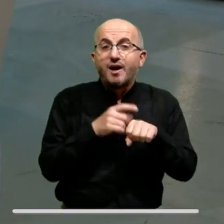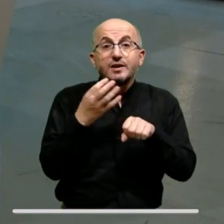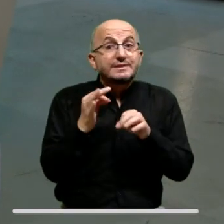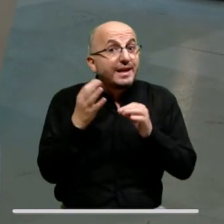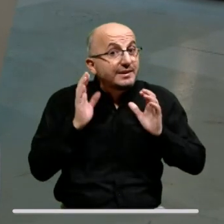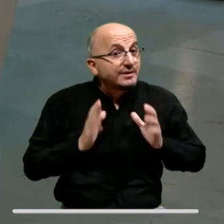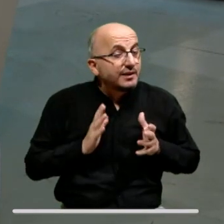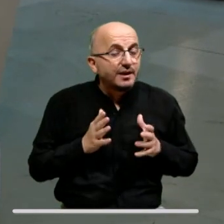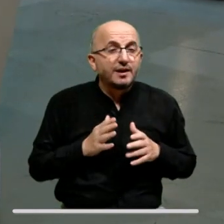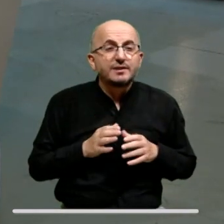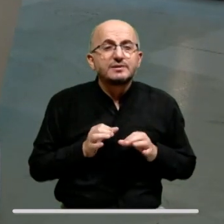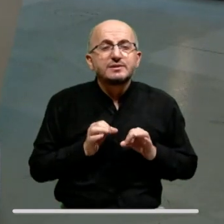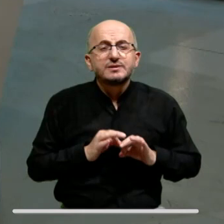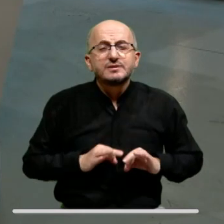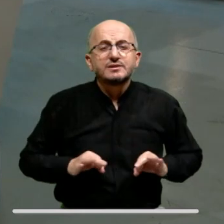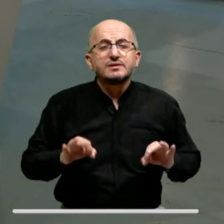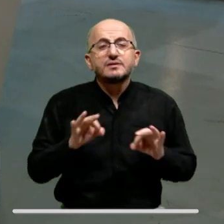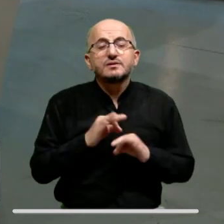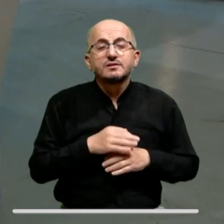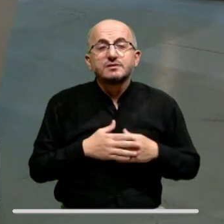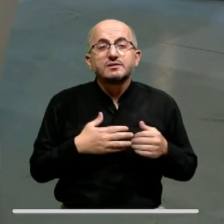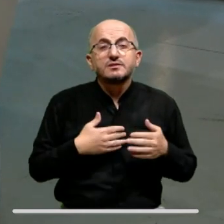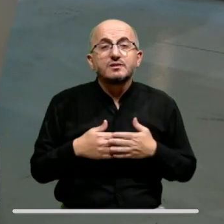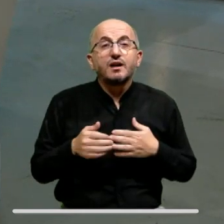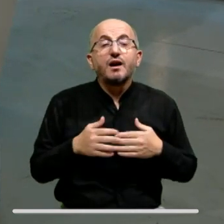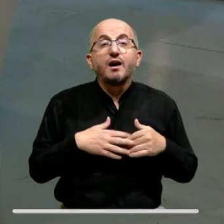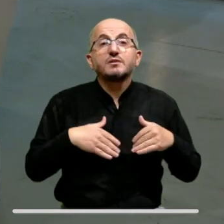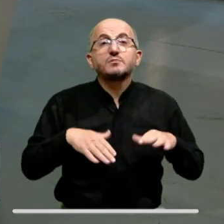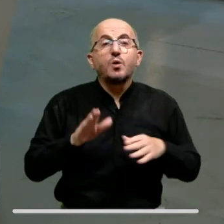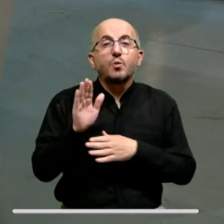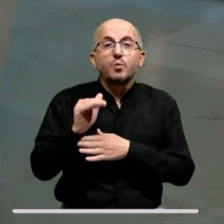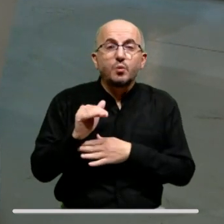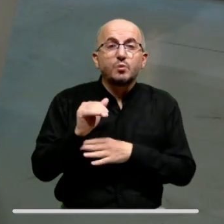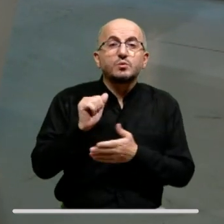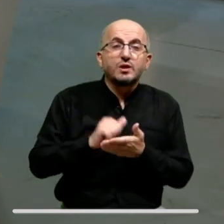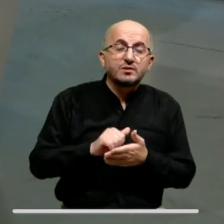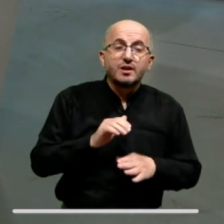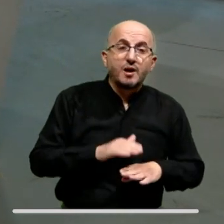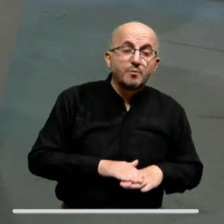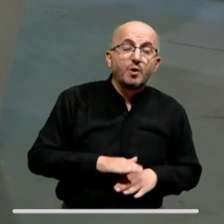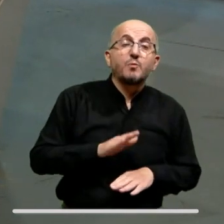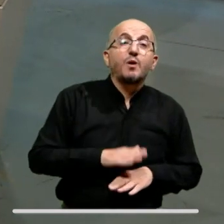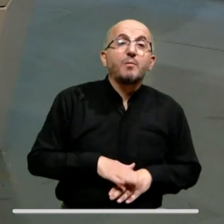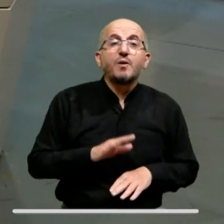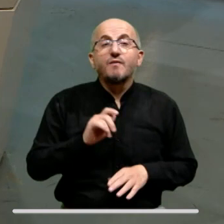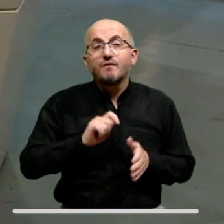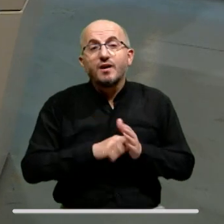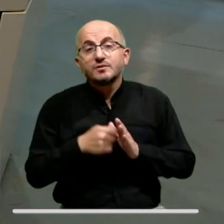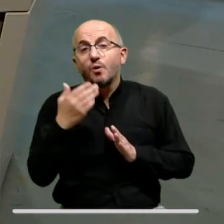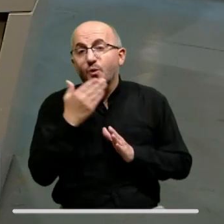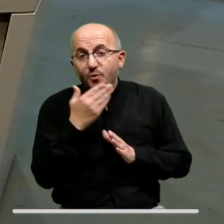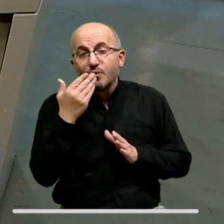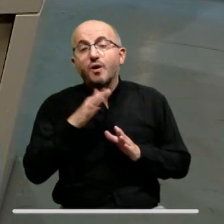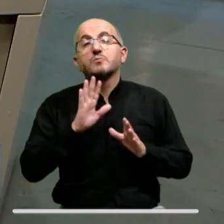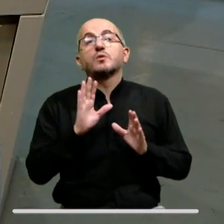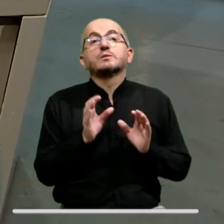o? Ne diyorsa? Hiç müdahale etmeyelim. Hiç müdahale etmeyelim. Orada rükû mu yapıyor, yapmıyor mu, secde yapıyor mu, yapmıyor mu, Fatiha'yı okuyor mu, okumuyor